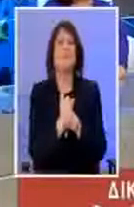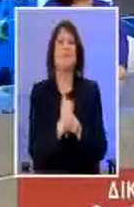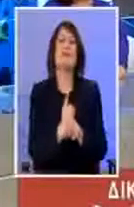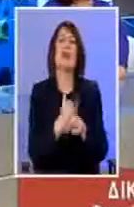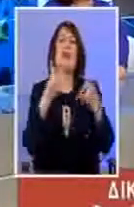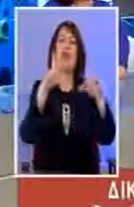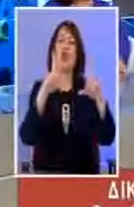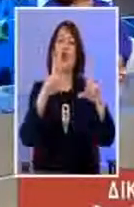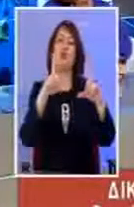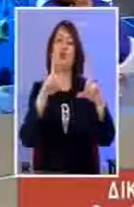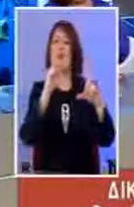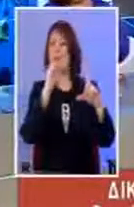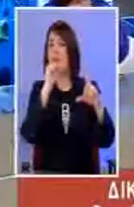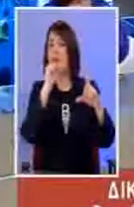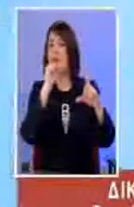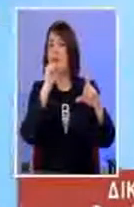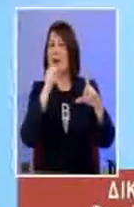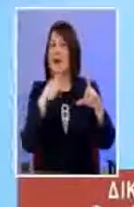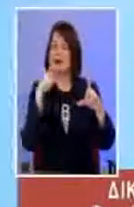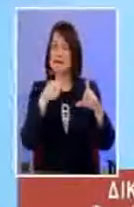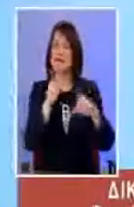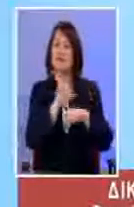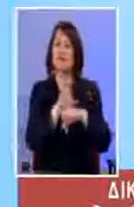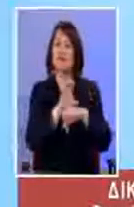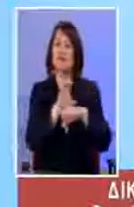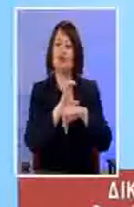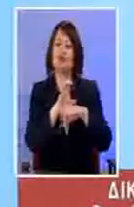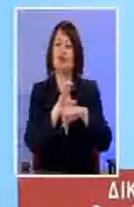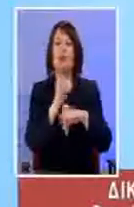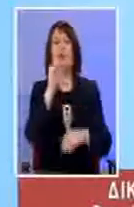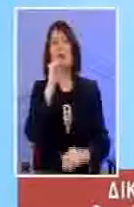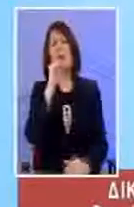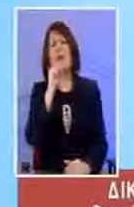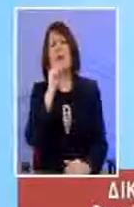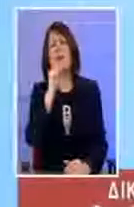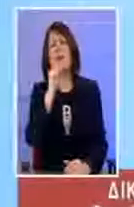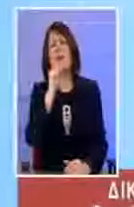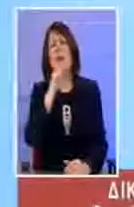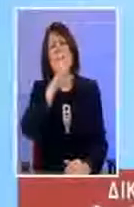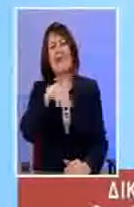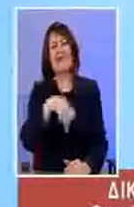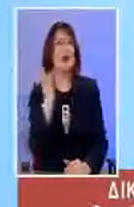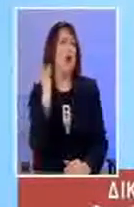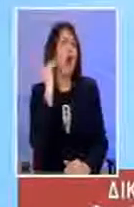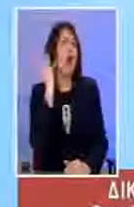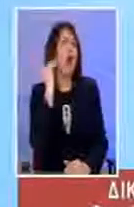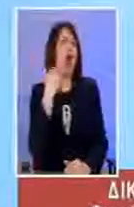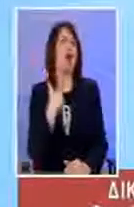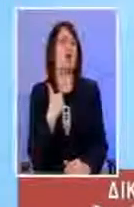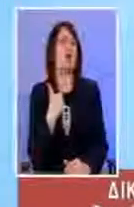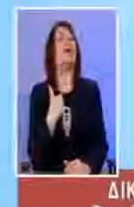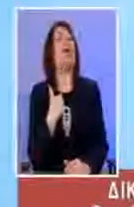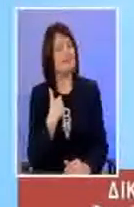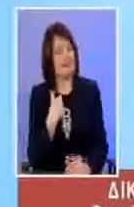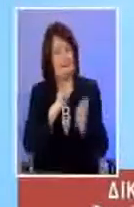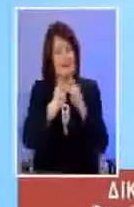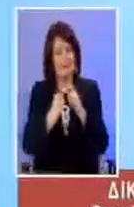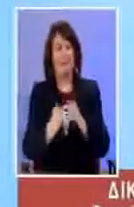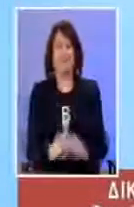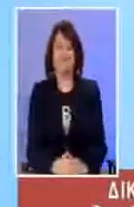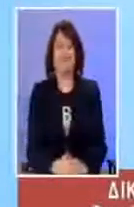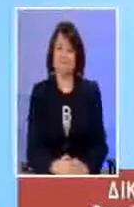οθόνης. Mm-hmm. Και το βάζουμε στον υπολογιστή και ο αναγνώστης μας διαβάζει το κείμενο από την οθόνη. Με αυτό το ρομποτικό τρόπο. Ναι, ναι, βεβαίως.